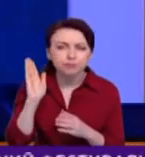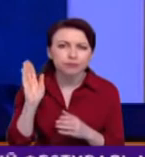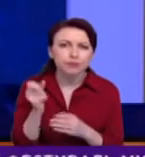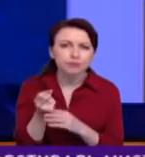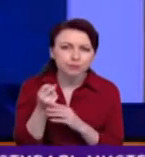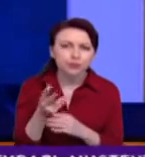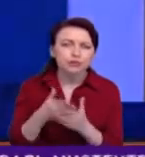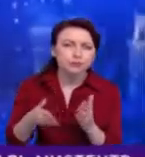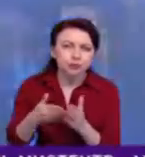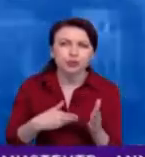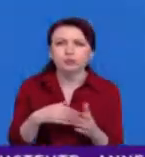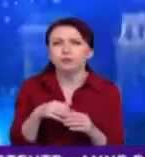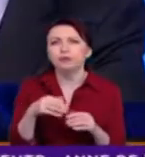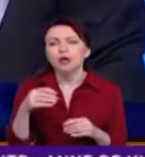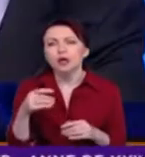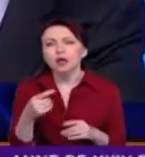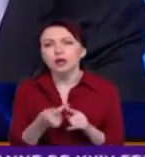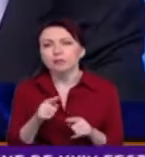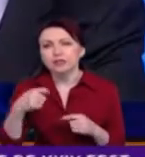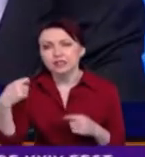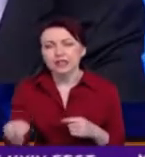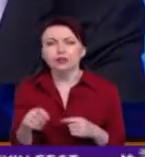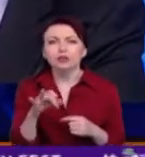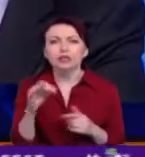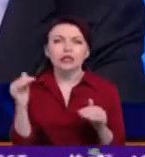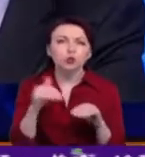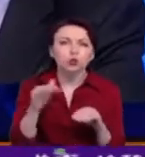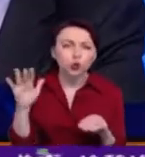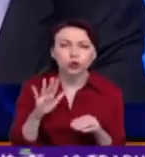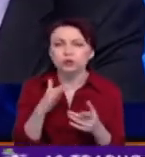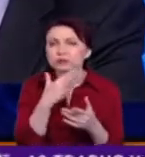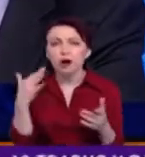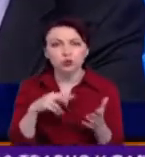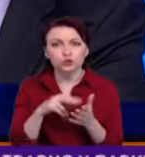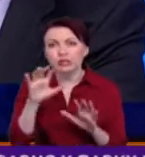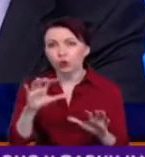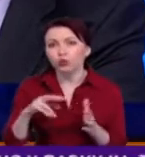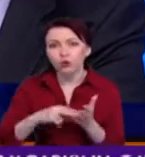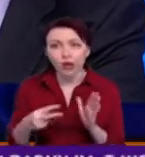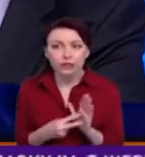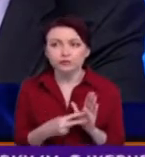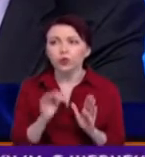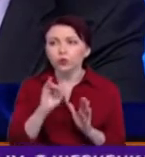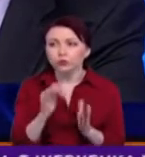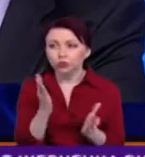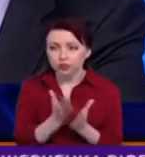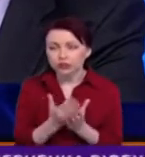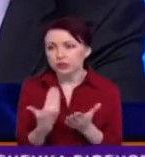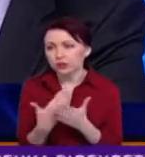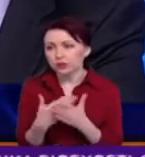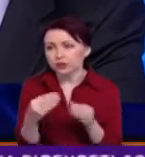недоторканності. Він визначає ці законопроекти. І виборчі, нові виборчі. Багато там законопроєктів, було там до 10